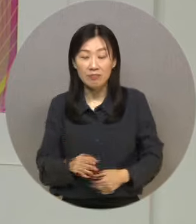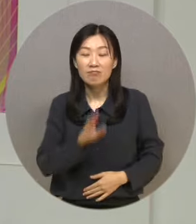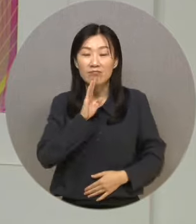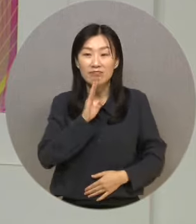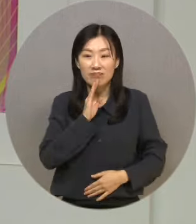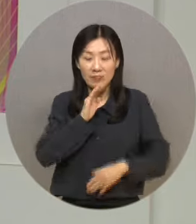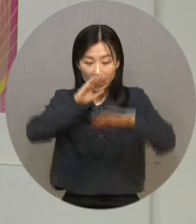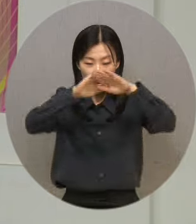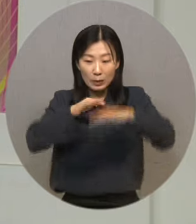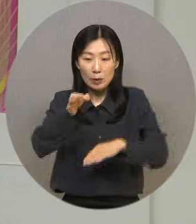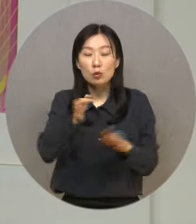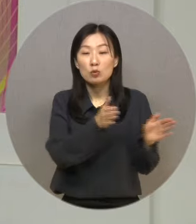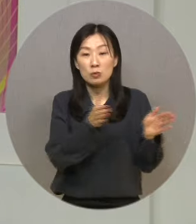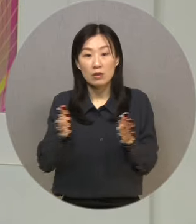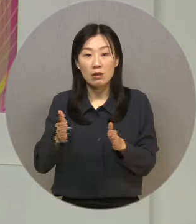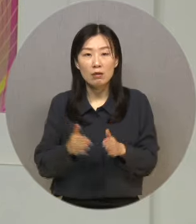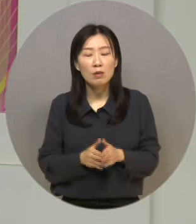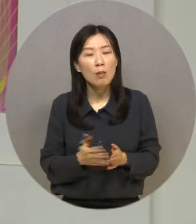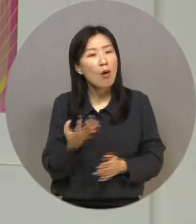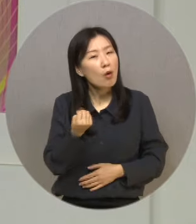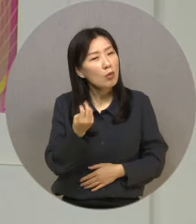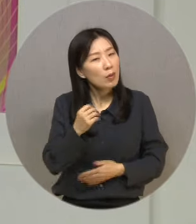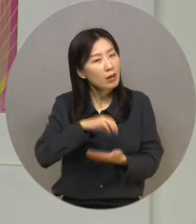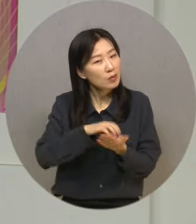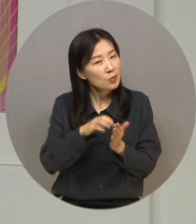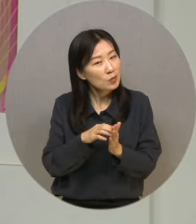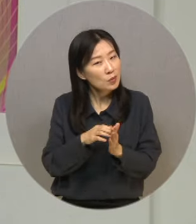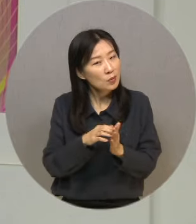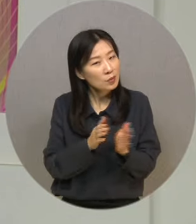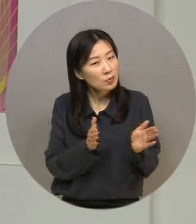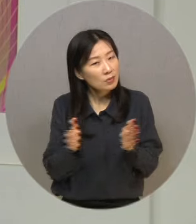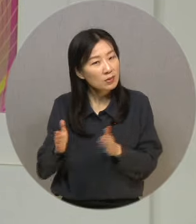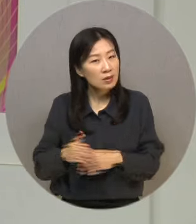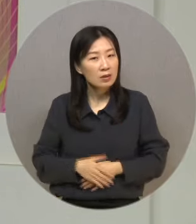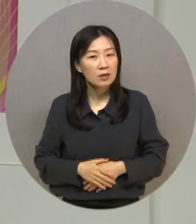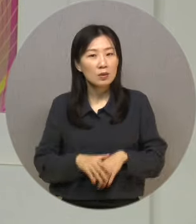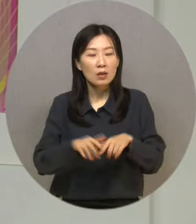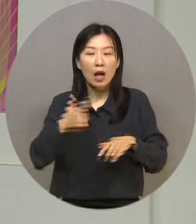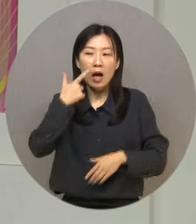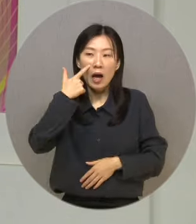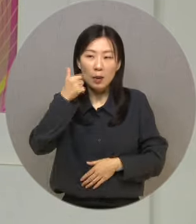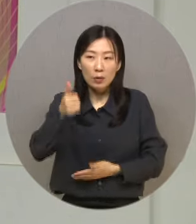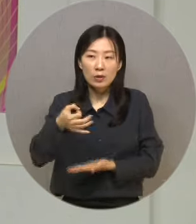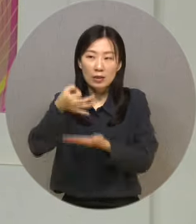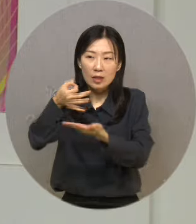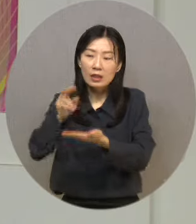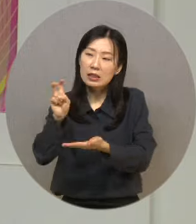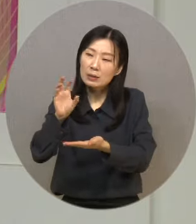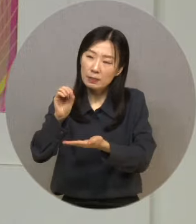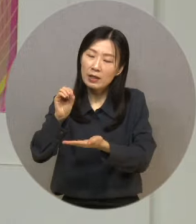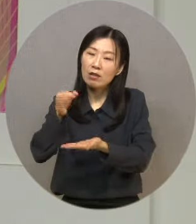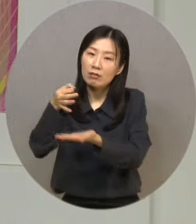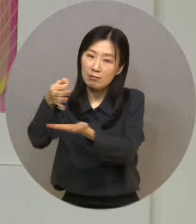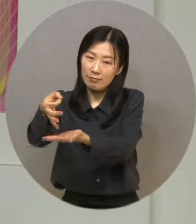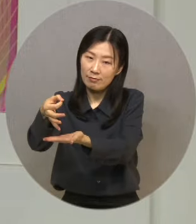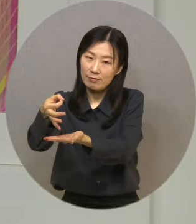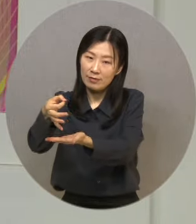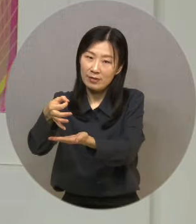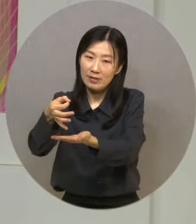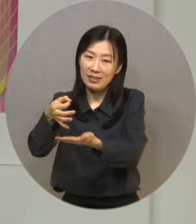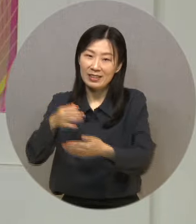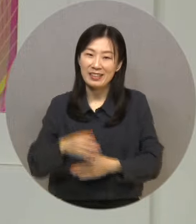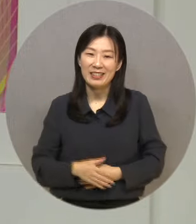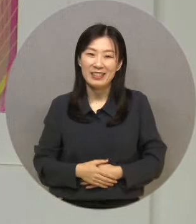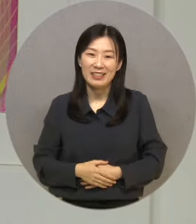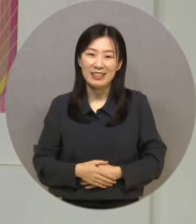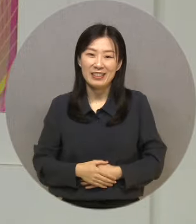됩니다. 예, 예. 아, 얼마나 준비를 하셔야 되세요? 보통 이제 아버지 한 20만 원 드리고 어르신 드리고 네. 네. 10만 원 드리고